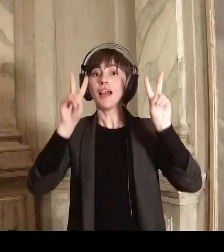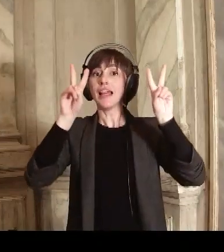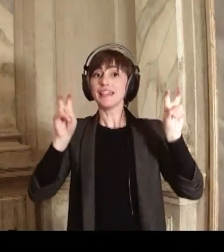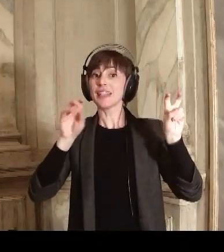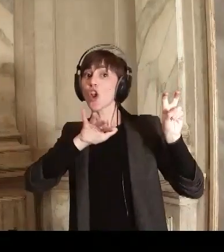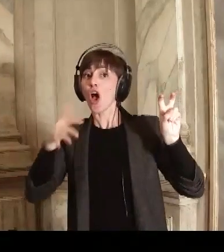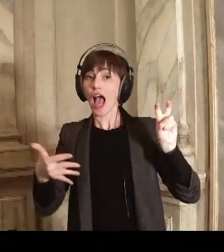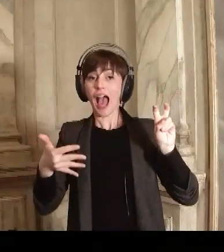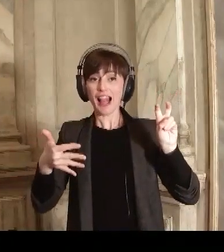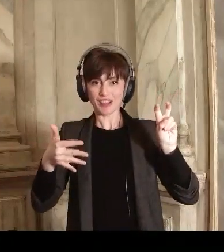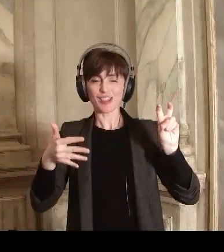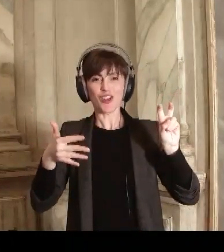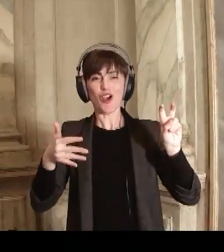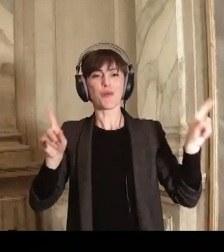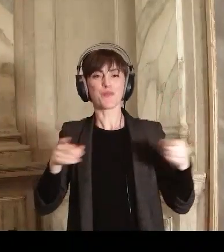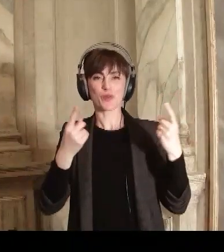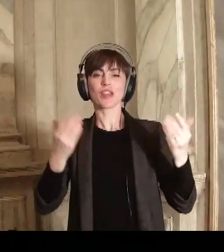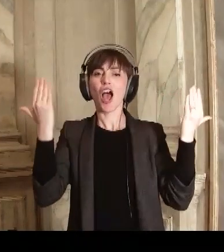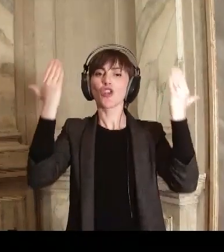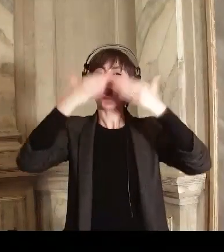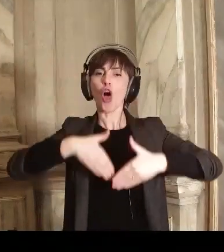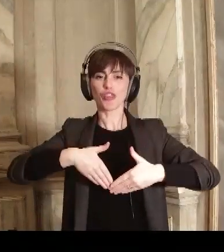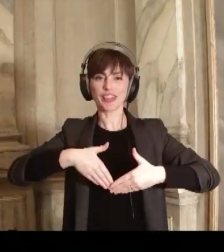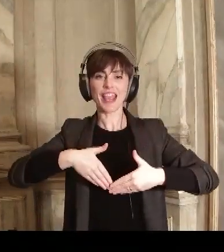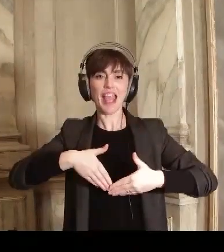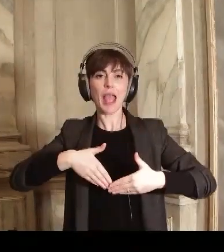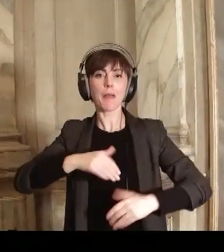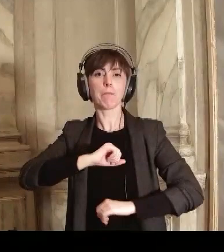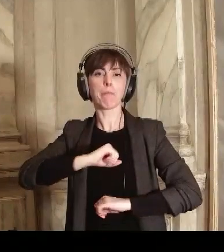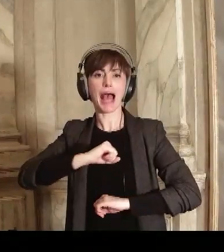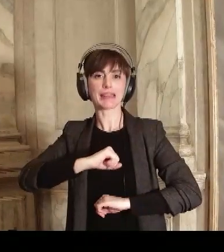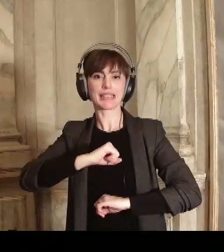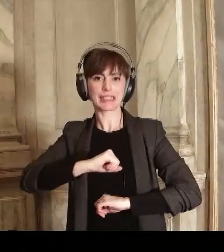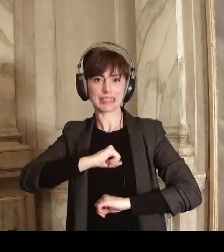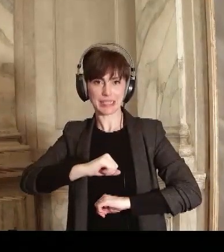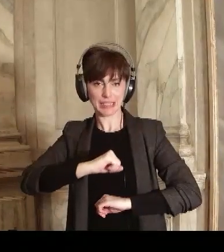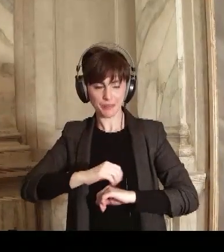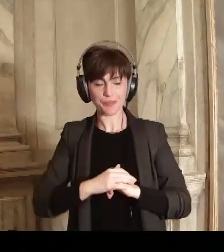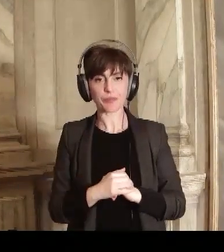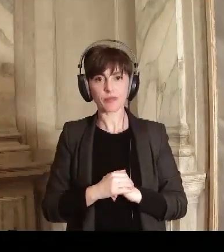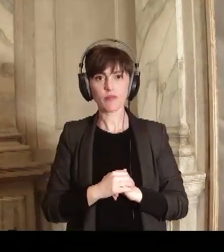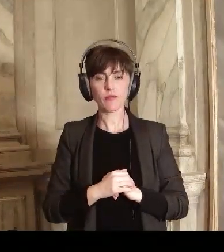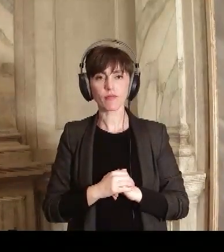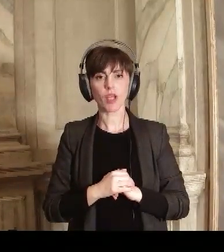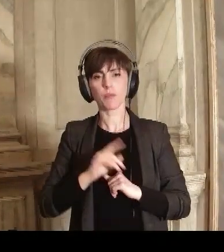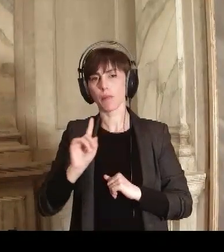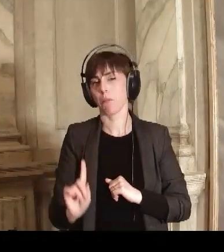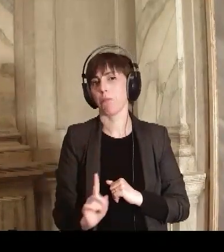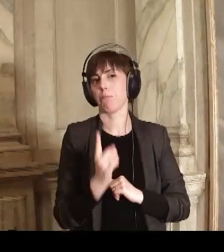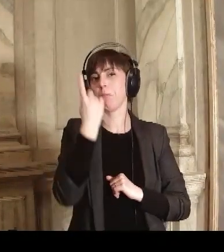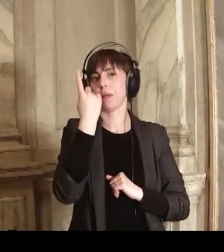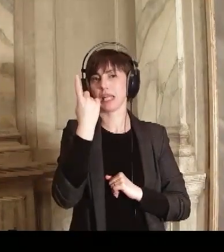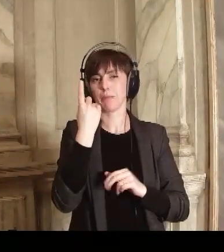Pino Saulo di Radio 3 e presenta la prima italiana di The Julius Eastman Memorial Dinner,